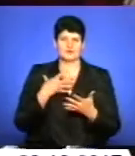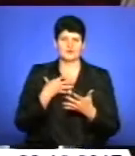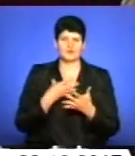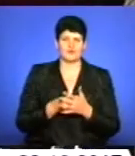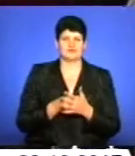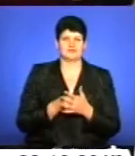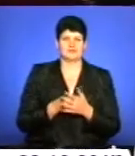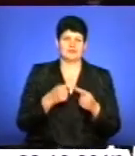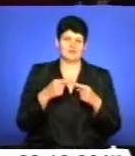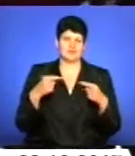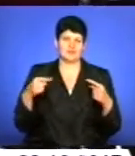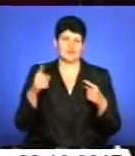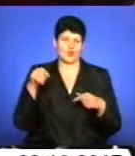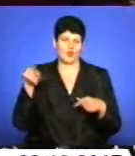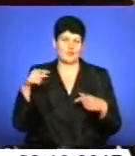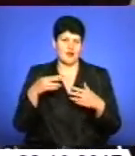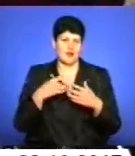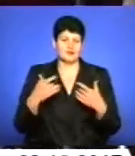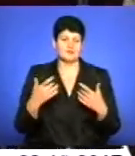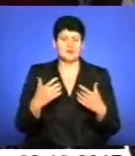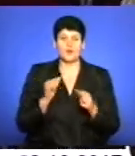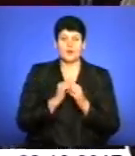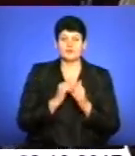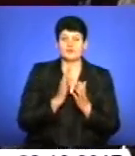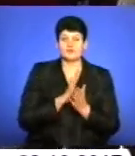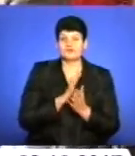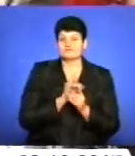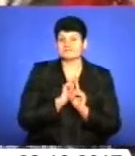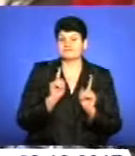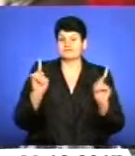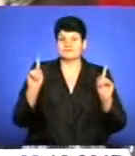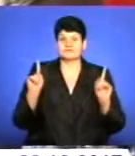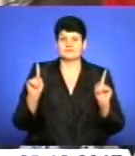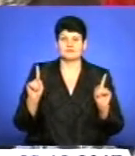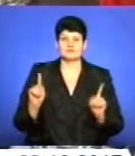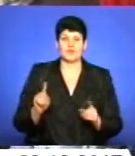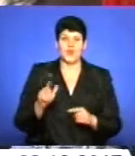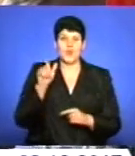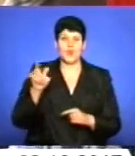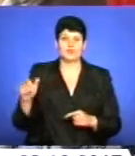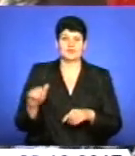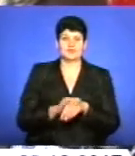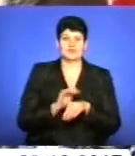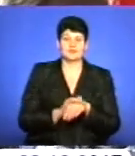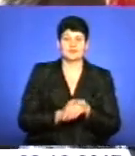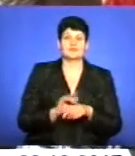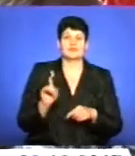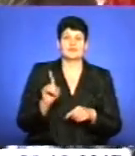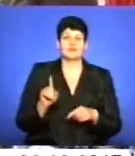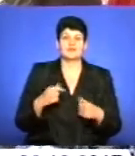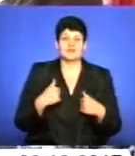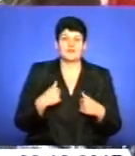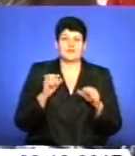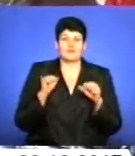у гумористичних номерах. Кожен з'явився у неординарних образах. Ай, люди добрі, що мені в світі